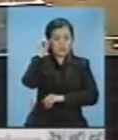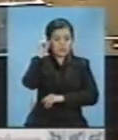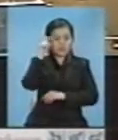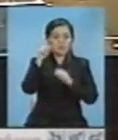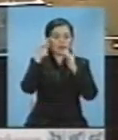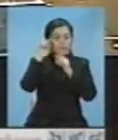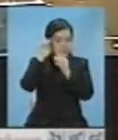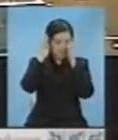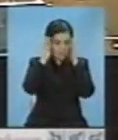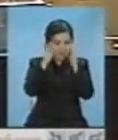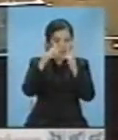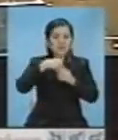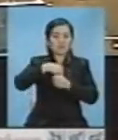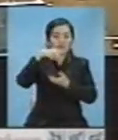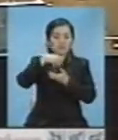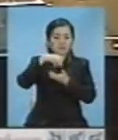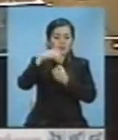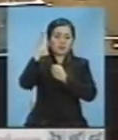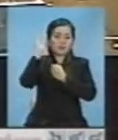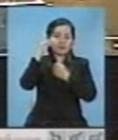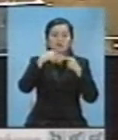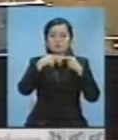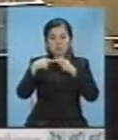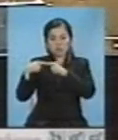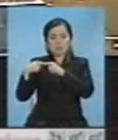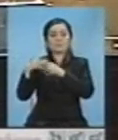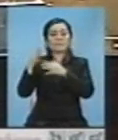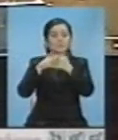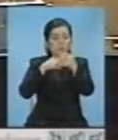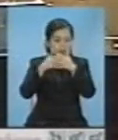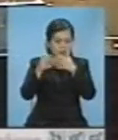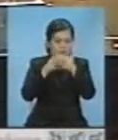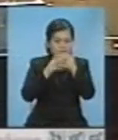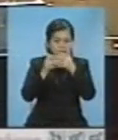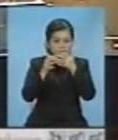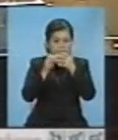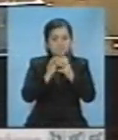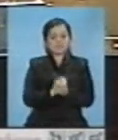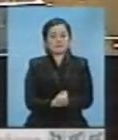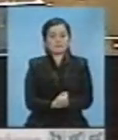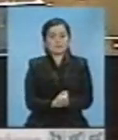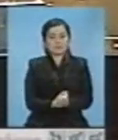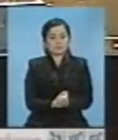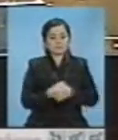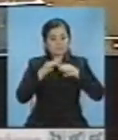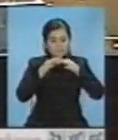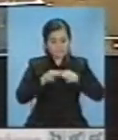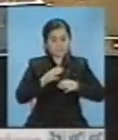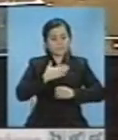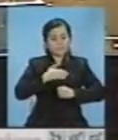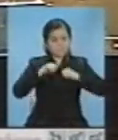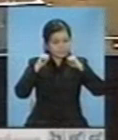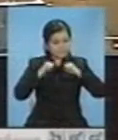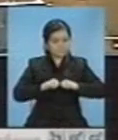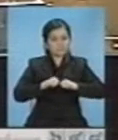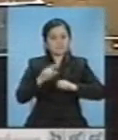จุลินก็อยากจะอภิปรายต่อนะครับไม่เป็นไรฮะก็ขออนุญาตวินิจฉัยครับที่จริงเนี่ย